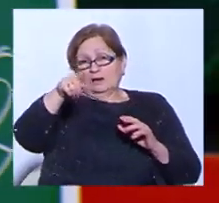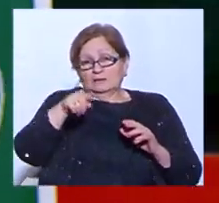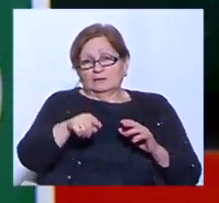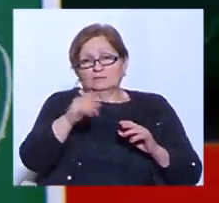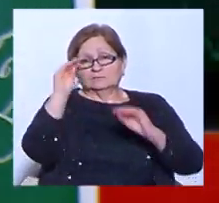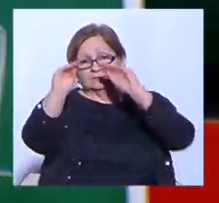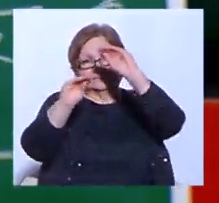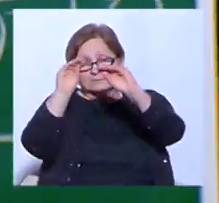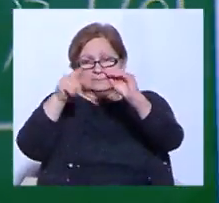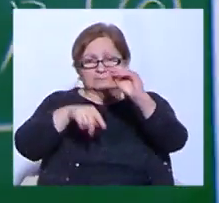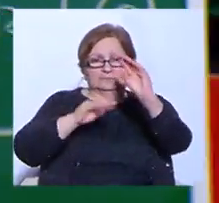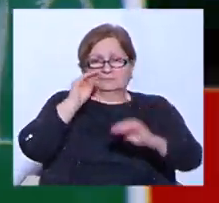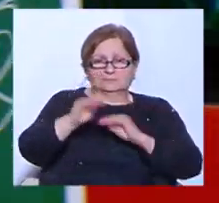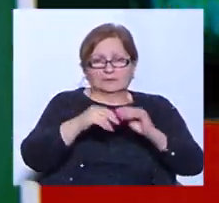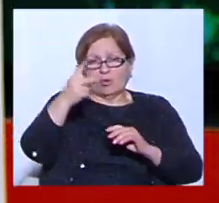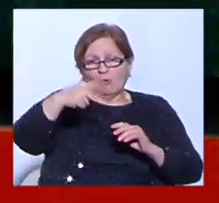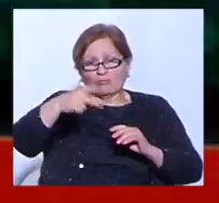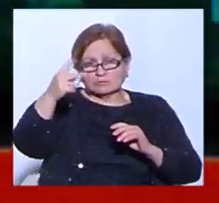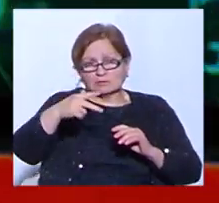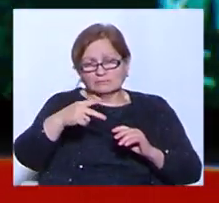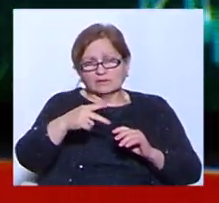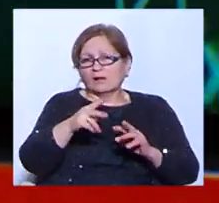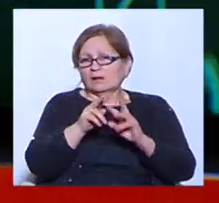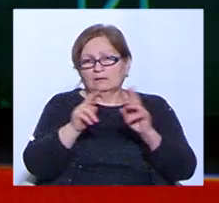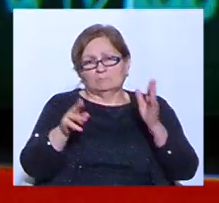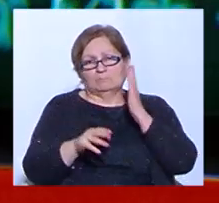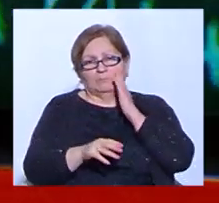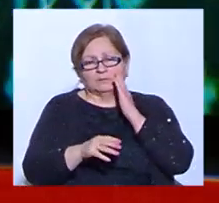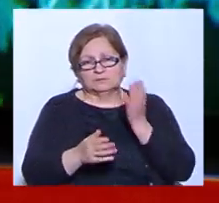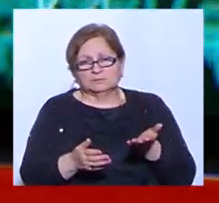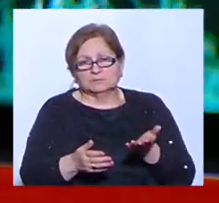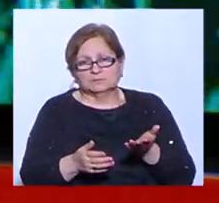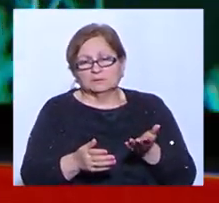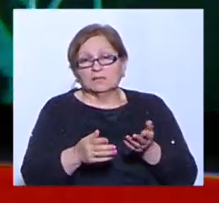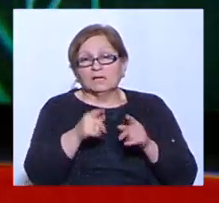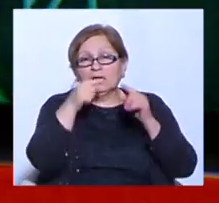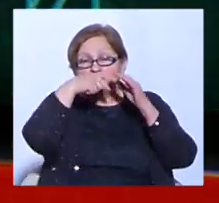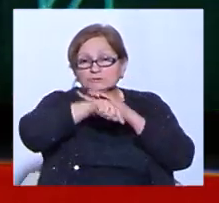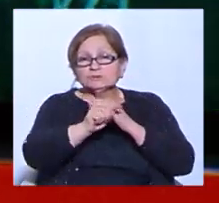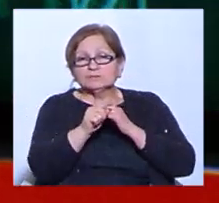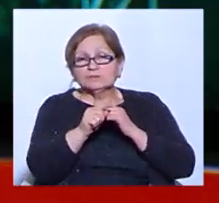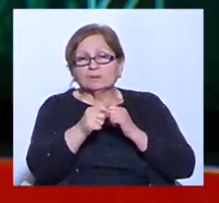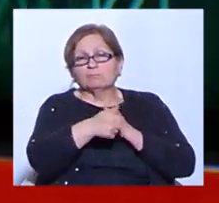რიცხვი. ესე იგი, ეს არის მიმდევრობა, როცა ის შემთხვევა, როცა მიმდევრობაში